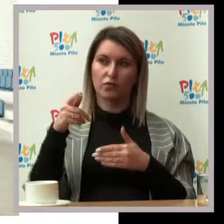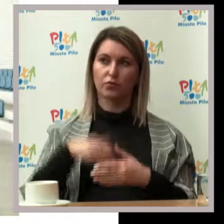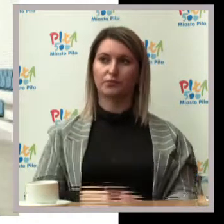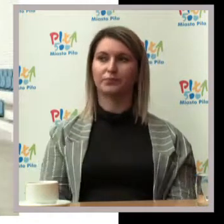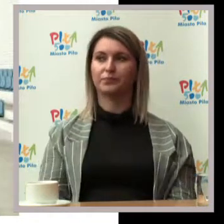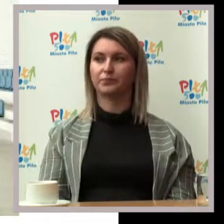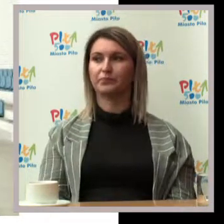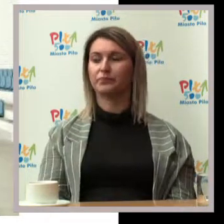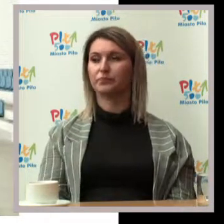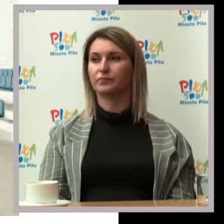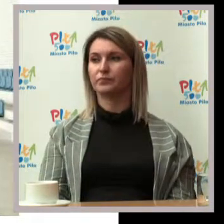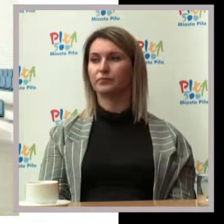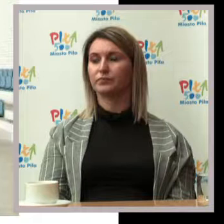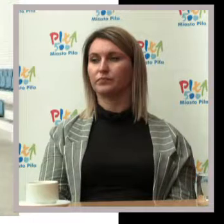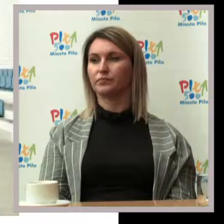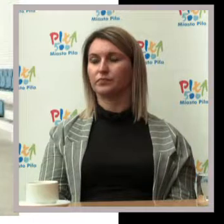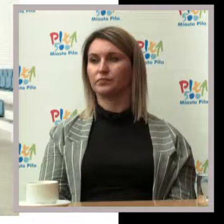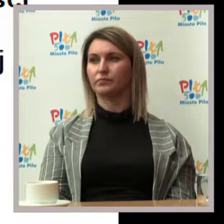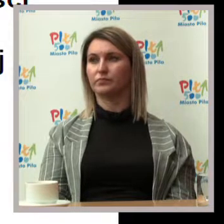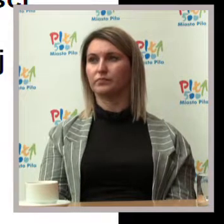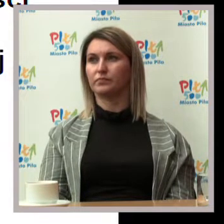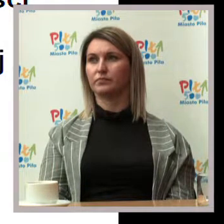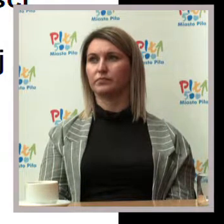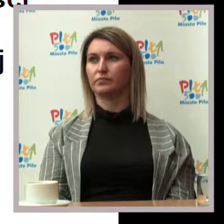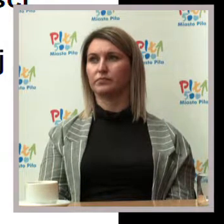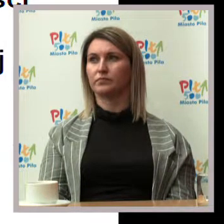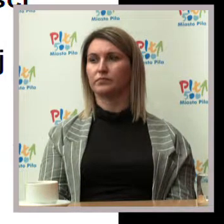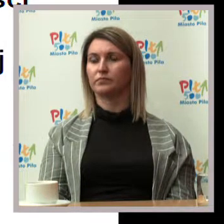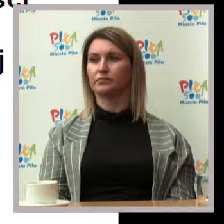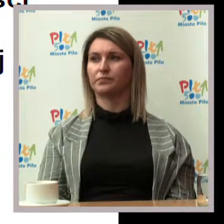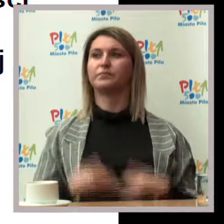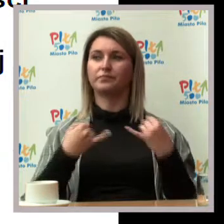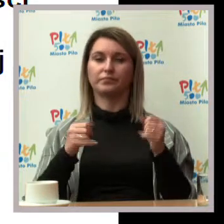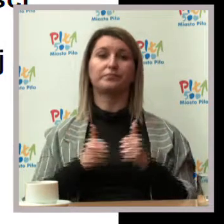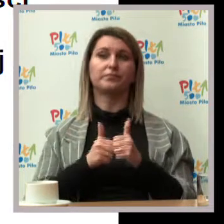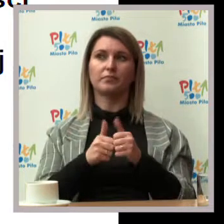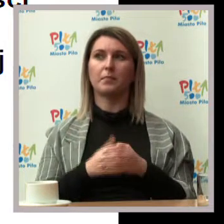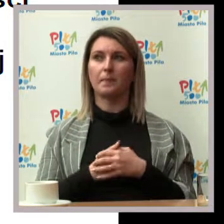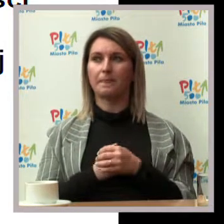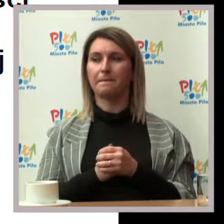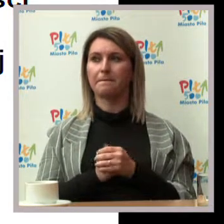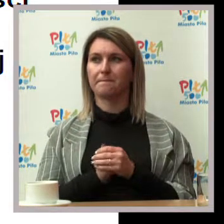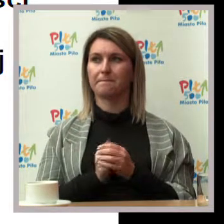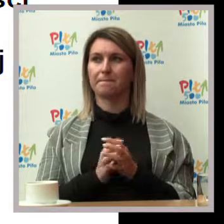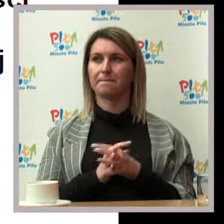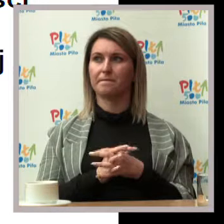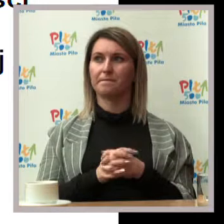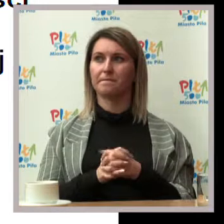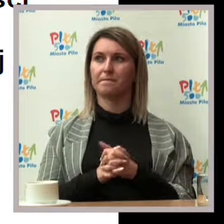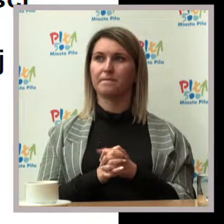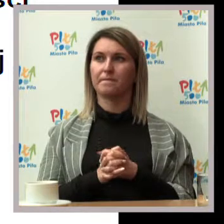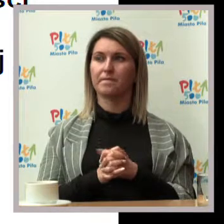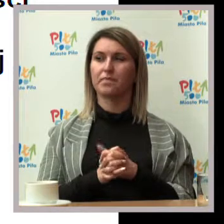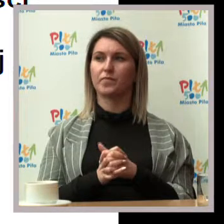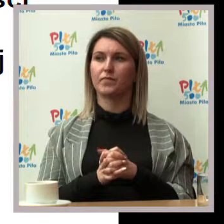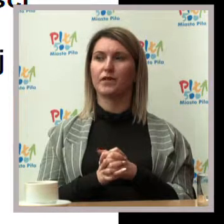i dokumentację w tej chwili posiadamy, jak powiedziałam, z pozwoleniem na budowę. Pozostałe inwestycje. Proszę Państwa, dokapitalizowanie